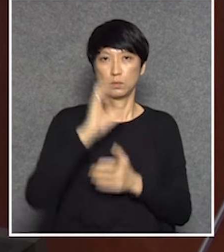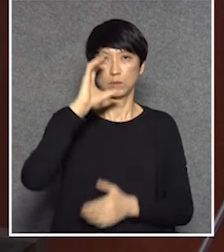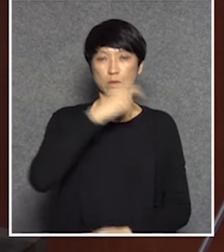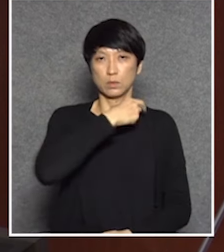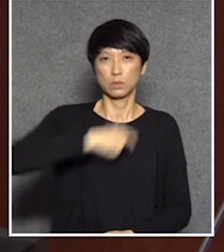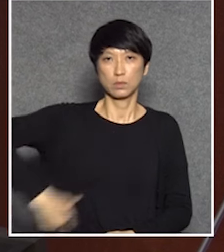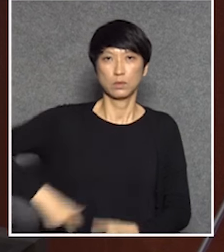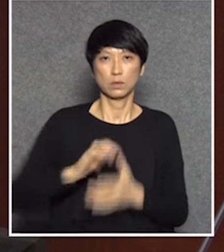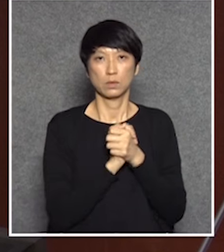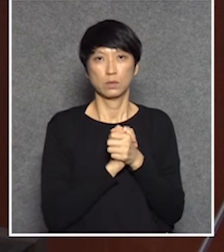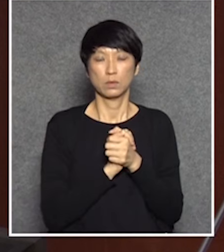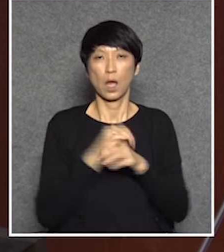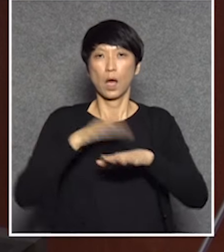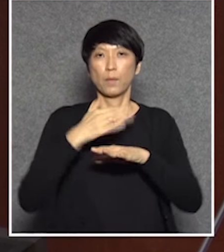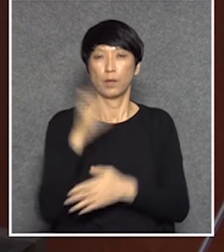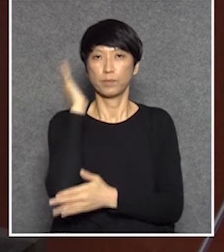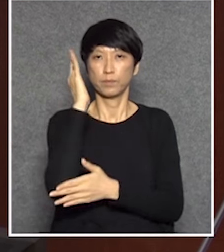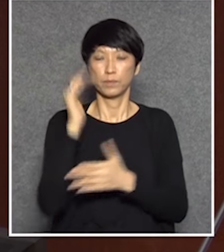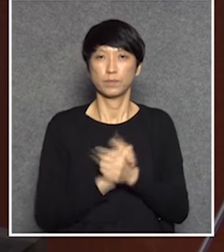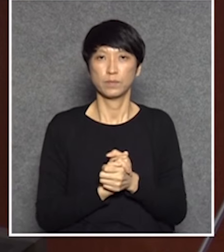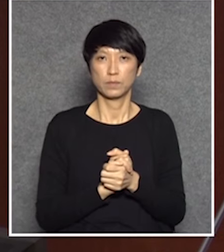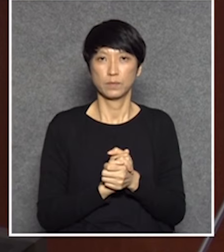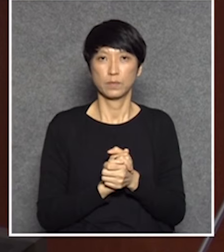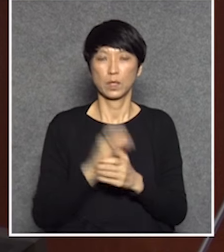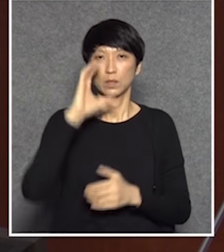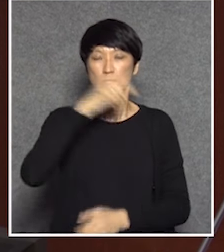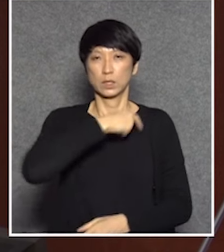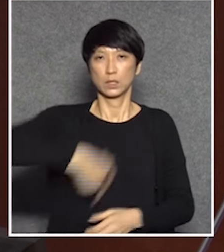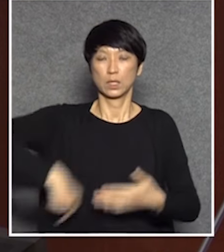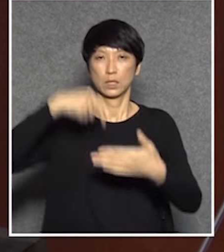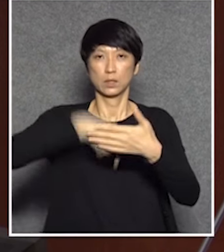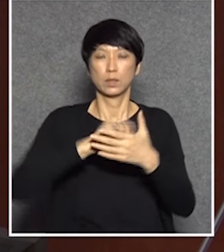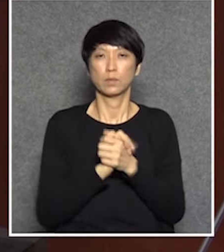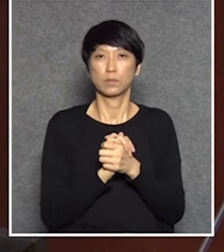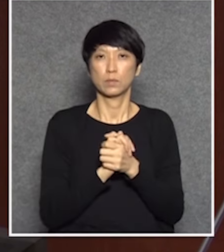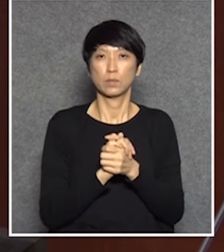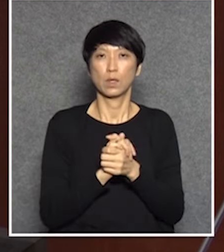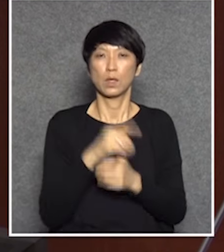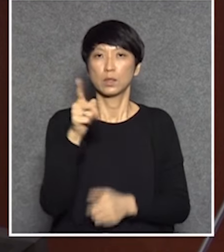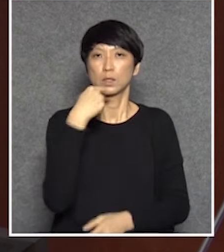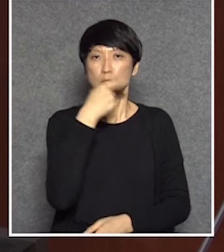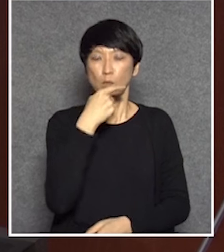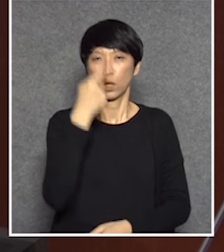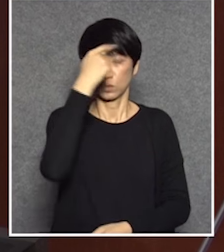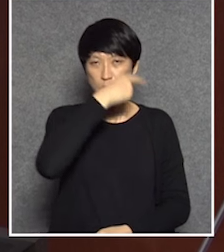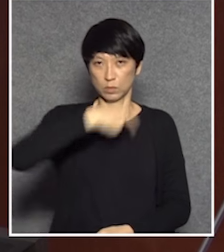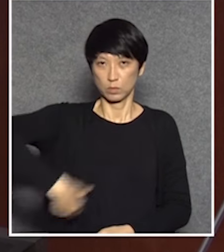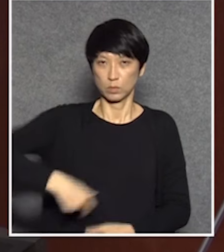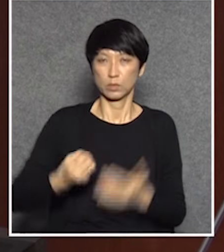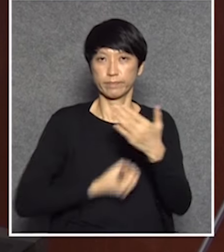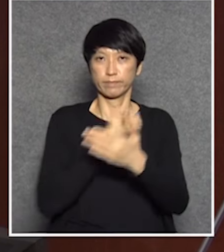員剛才嘅發言。陳建波議員嘅發言當中咧，其中係指出梁國雄議員佢哋提出